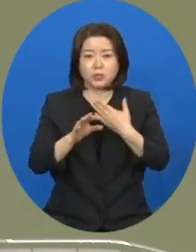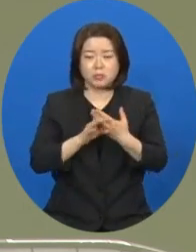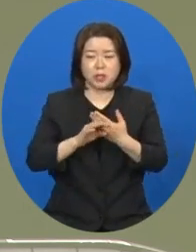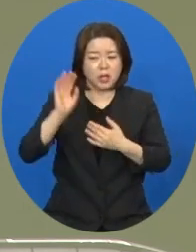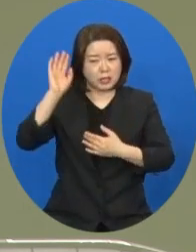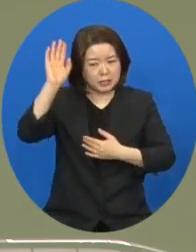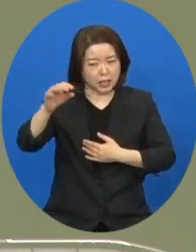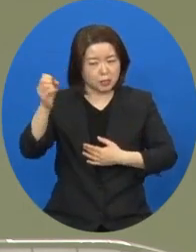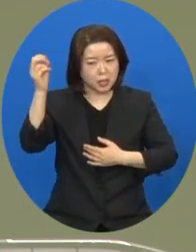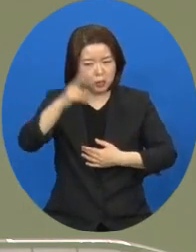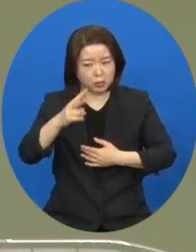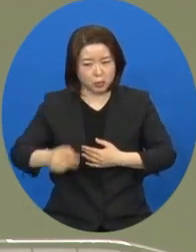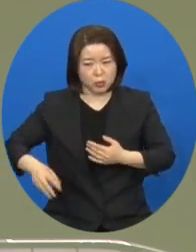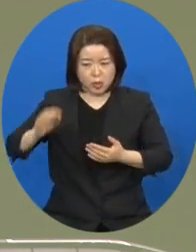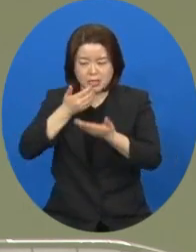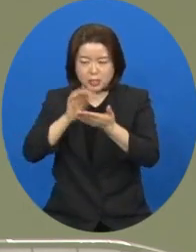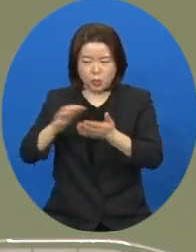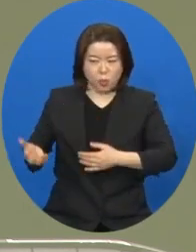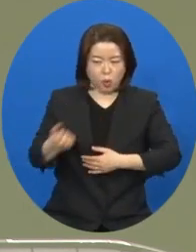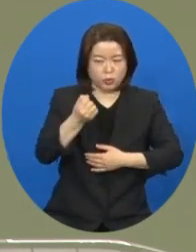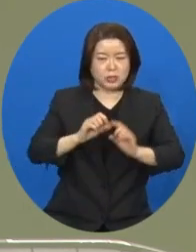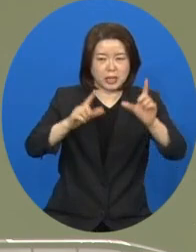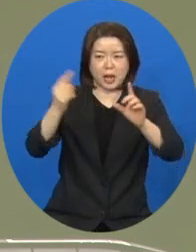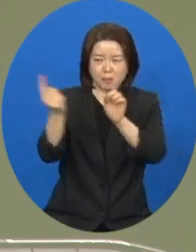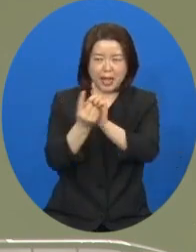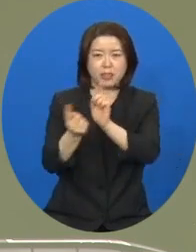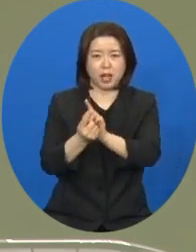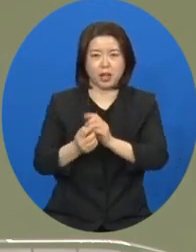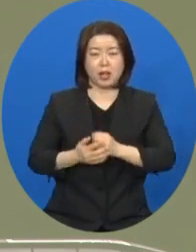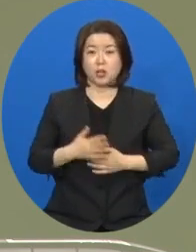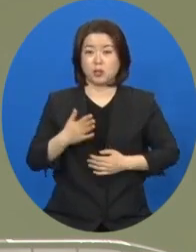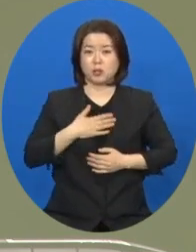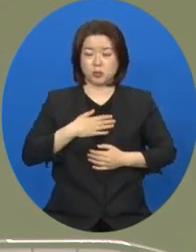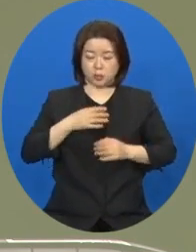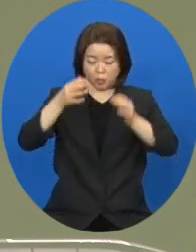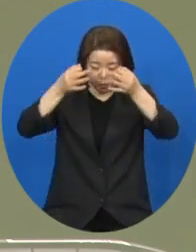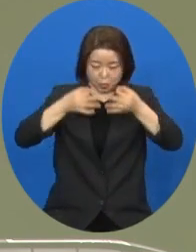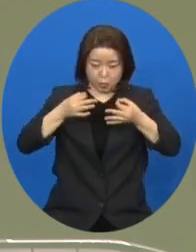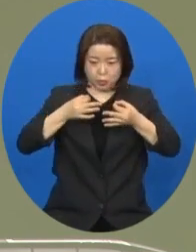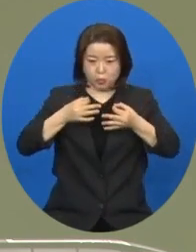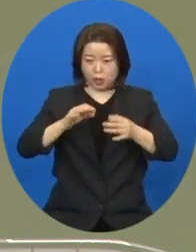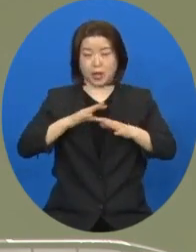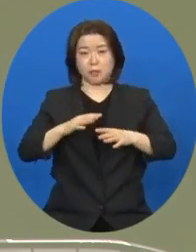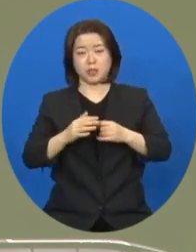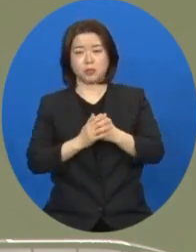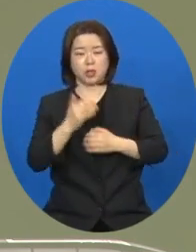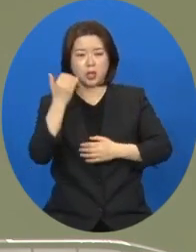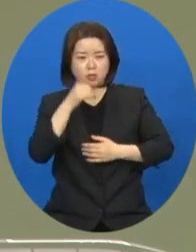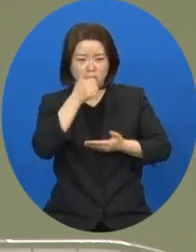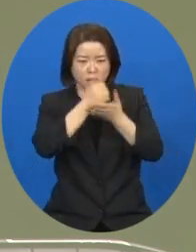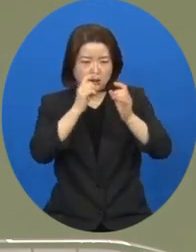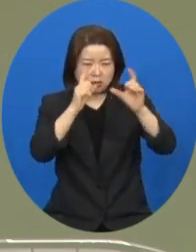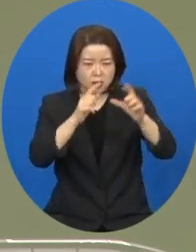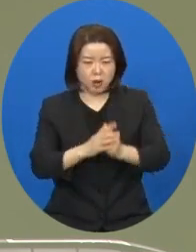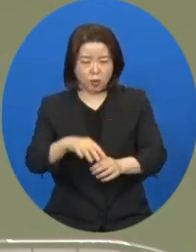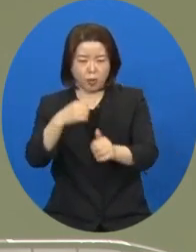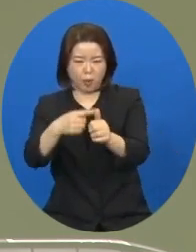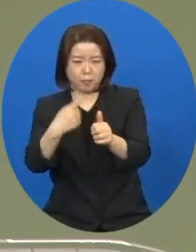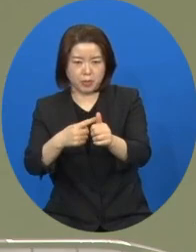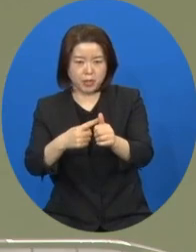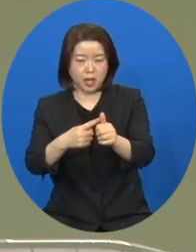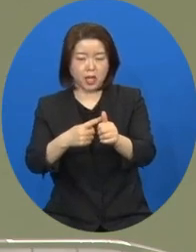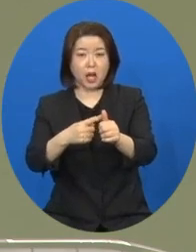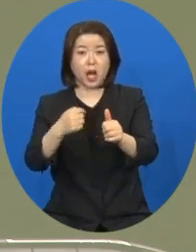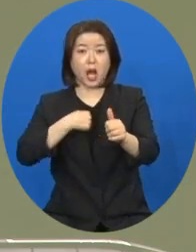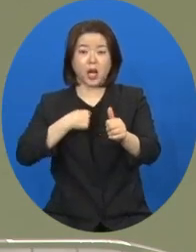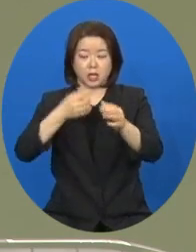저도 스스로 깜짝 놀랄 정도로 누군가를 정죄하고 판단하고 비난하는 저를 발견할 때가 있어요. 어떻게